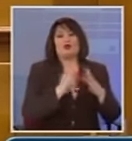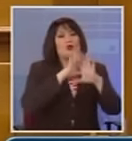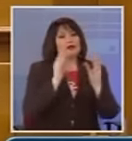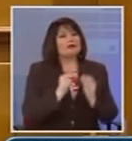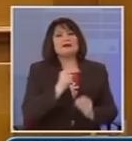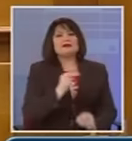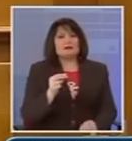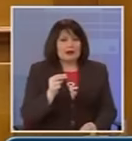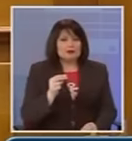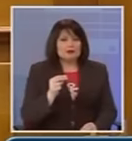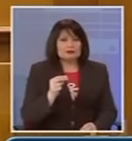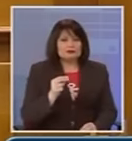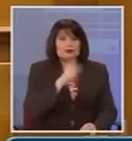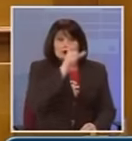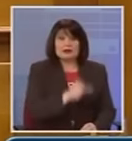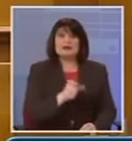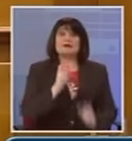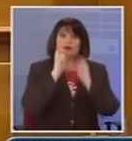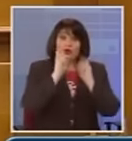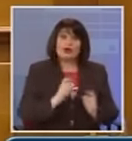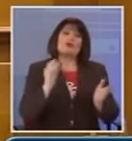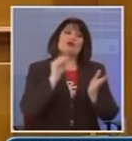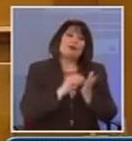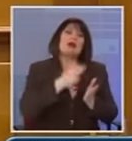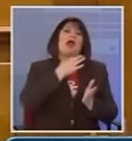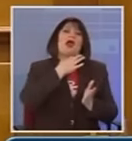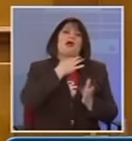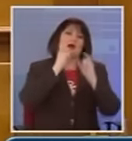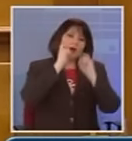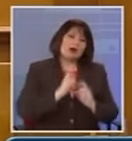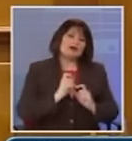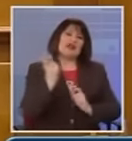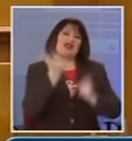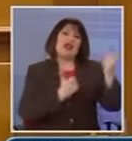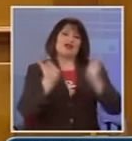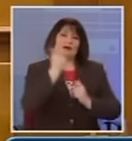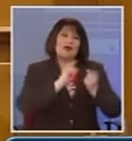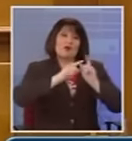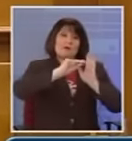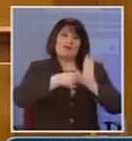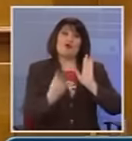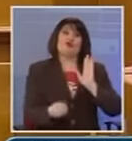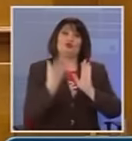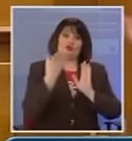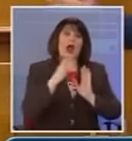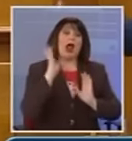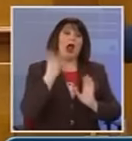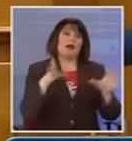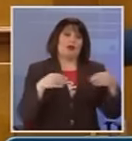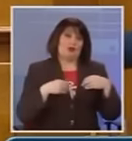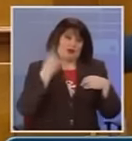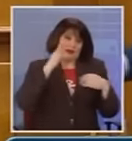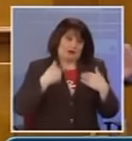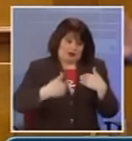σημαίνουν ότι θα είστε υποχρεωμένοι σε νέο αναγκαστικό δανεισμό, δηλαδή σε νέο μνημόνιο. Και αν τελικά δεχτείτε, γιατί κανείς δεν